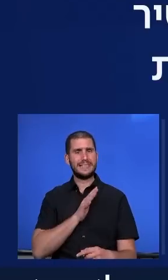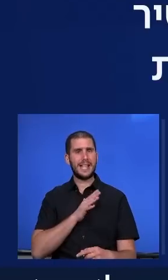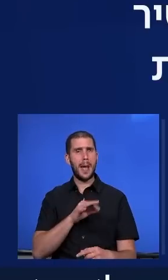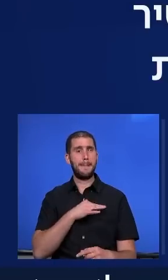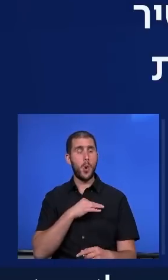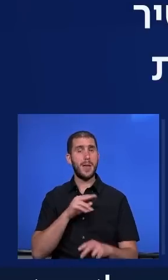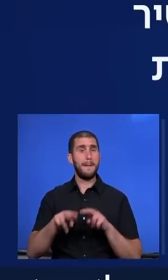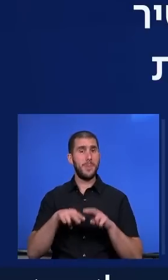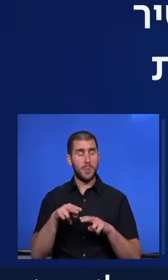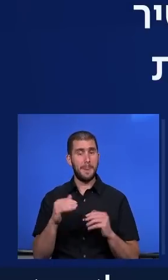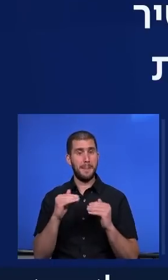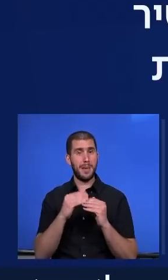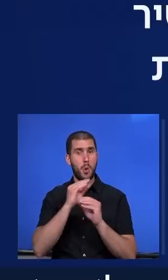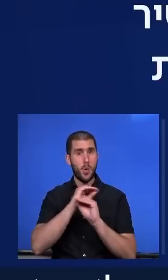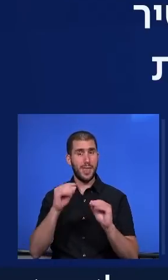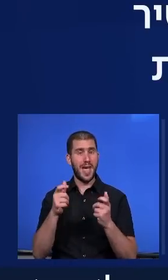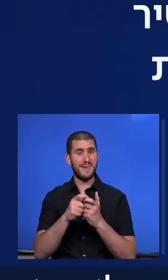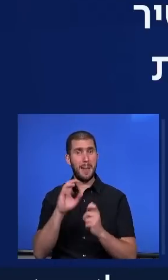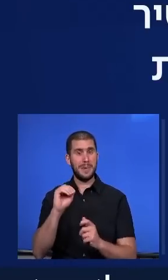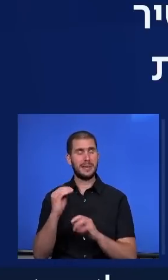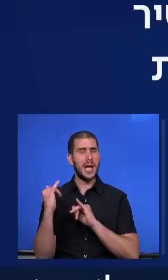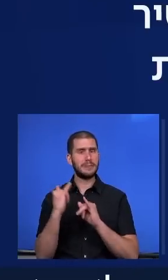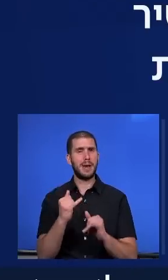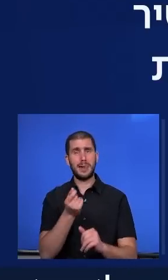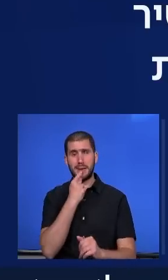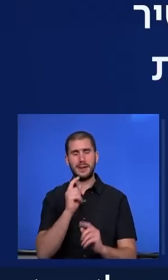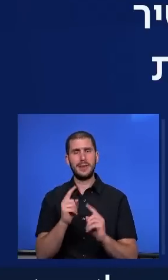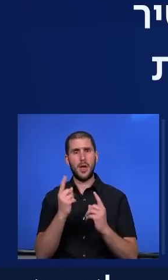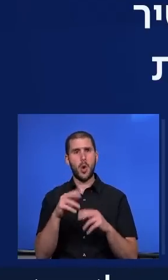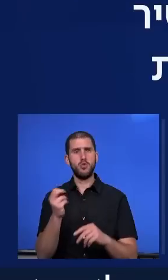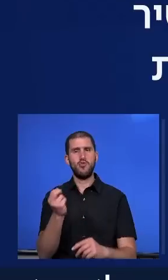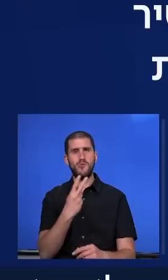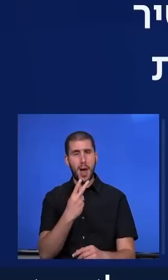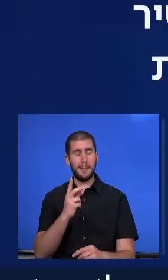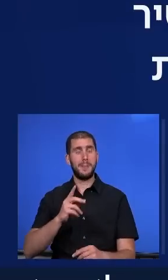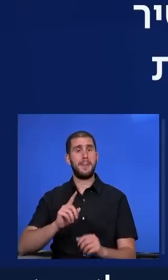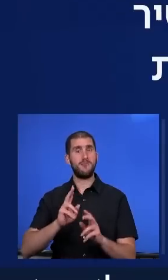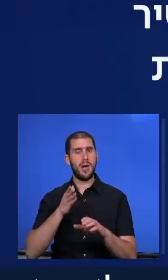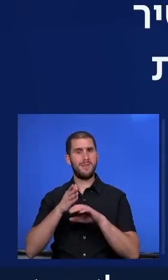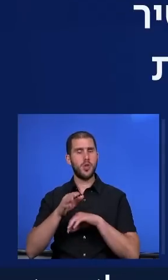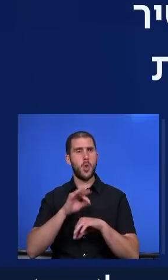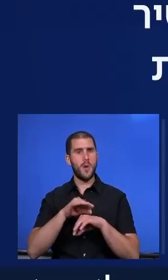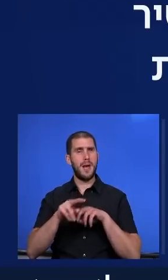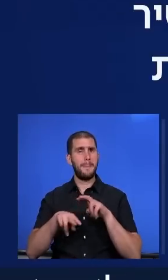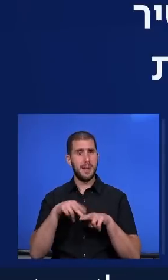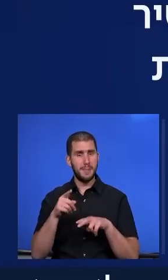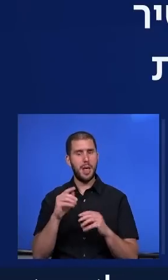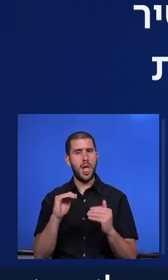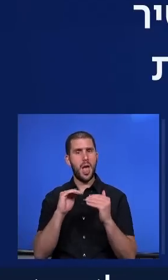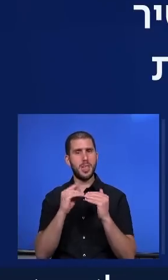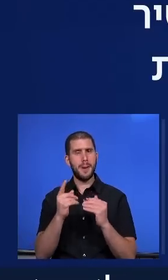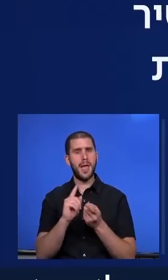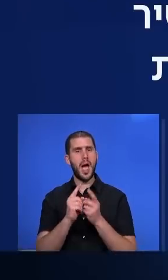המטופלים. על פי הודעת חברת מדיסון, הספקת התכשיר צפויה להתחדש בעוד כשבועיים. ניתן לפנות לרופאה המטפלת להתאמת